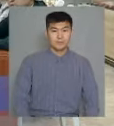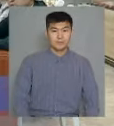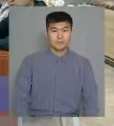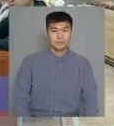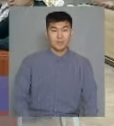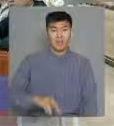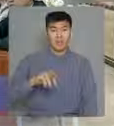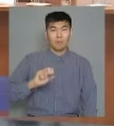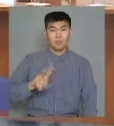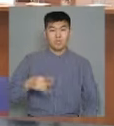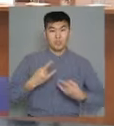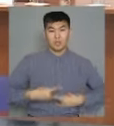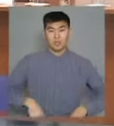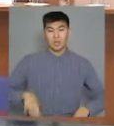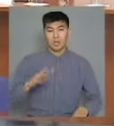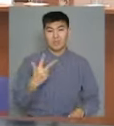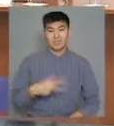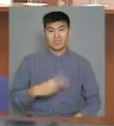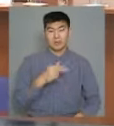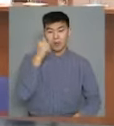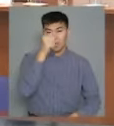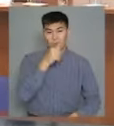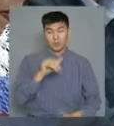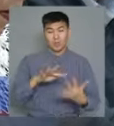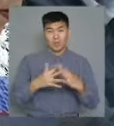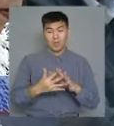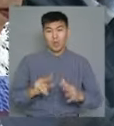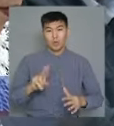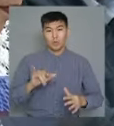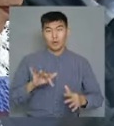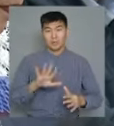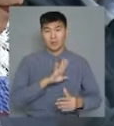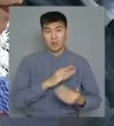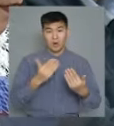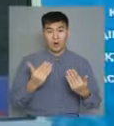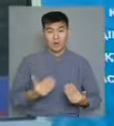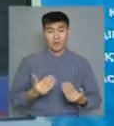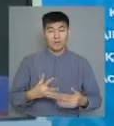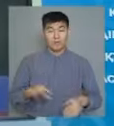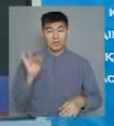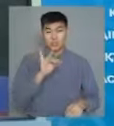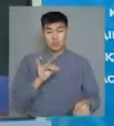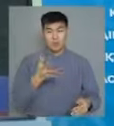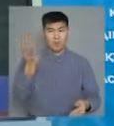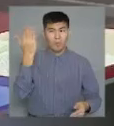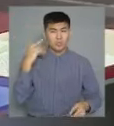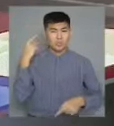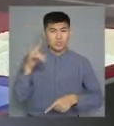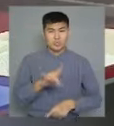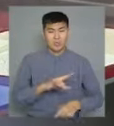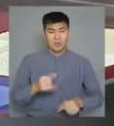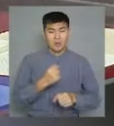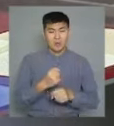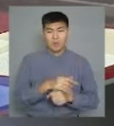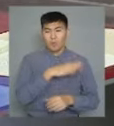Максуд жулжанов родился в 1932 году в селе кушала кур магазинского района в ходе изучения прошлого региона им